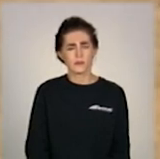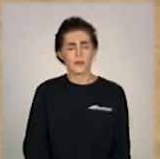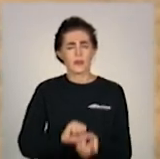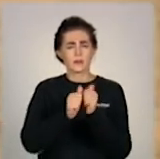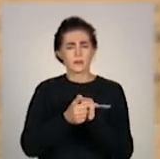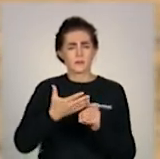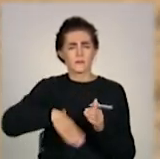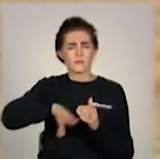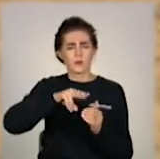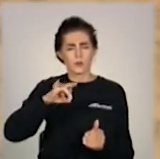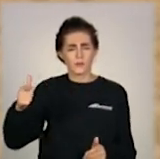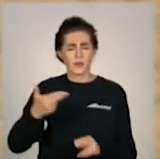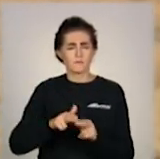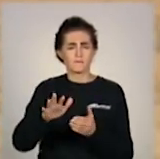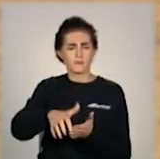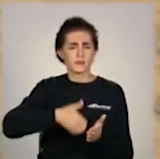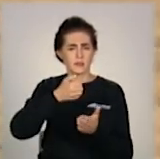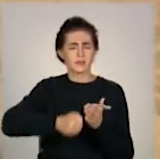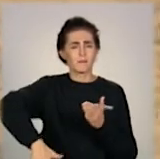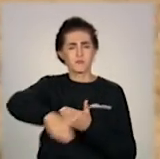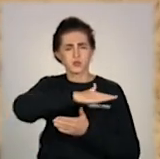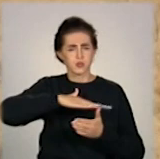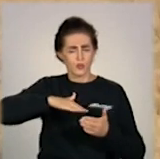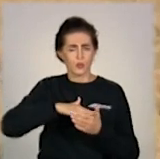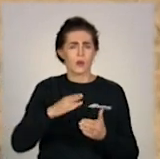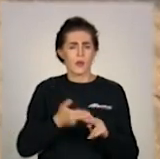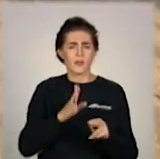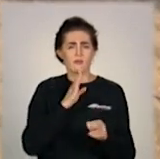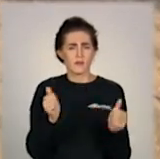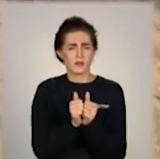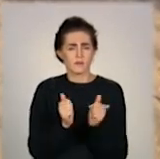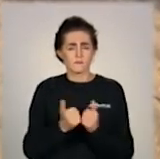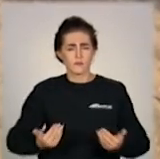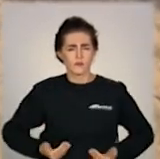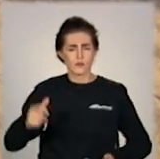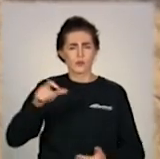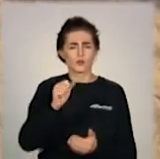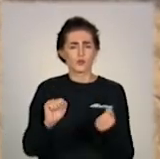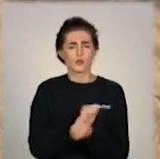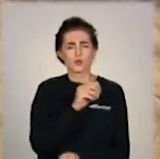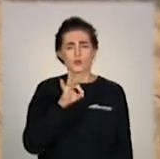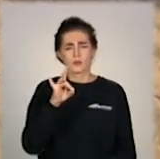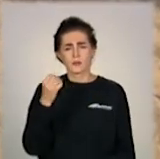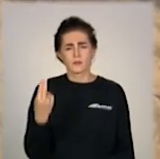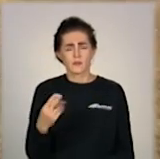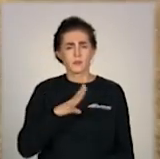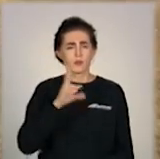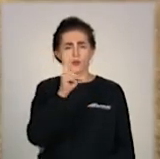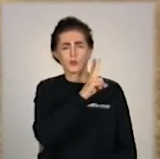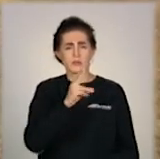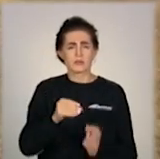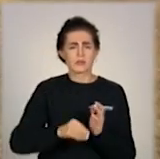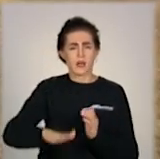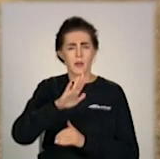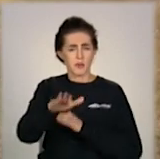Замість лук – перекопане поле. Пані Любов живе неподалік річки, сухий торець бідкається. Хтось почав орати землю, на якій